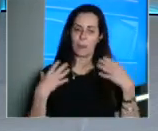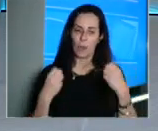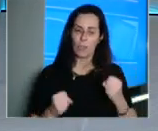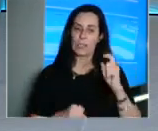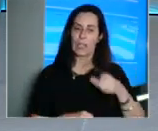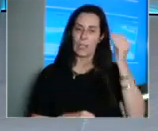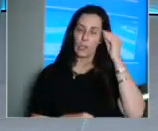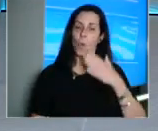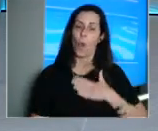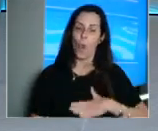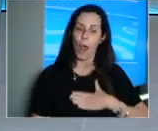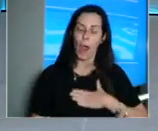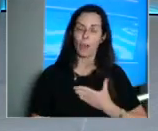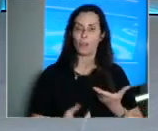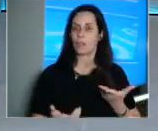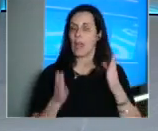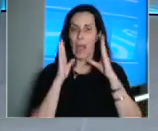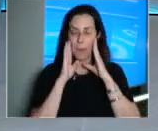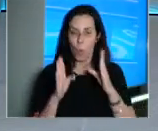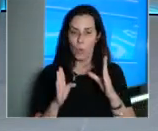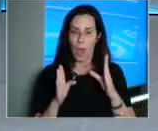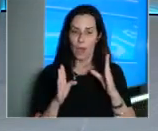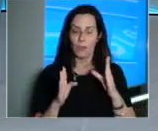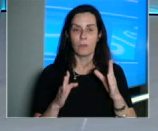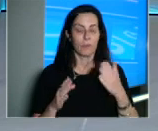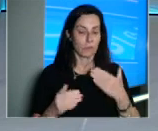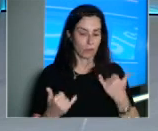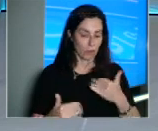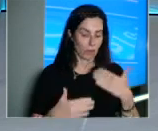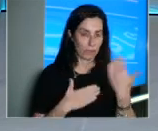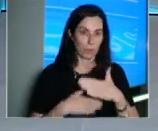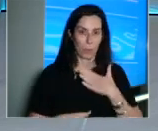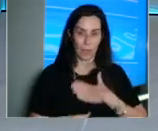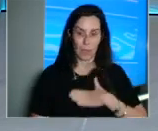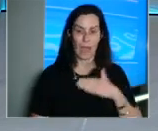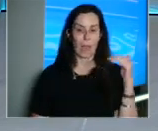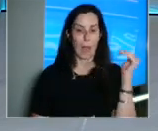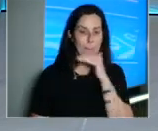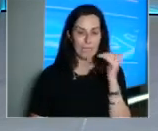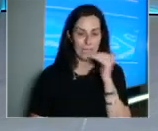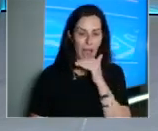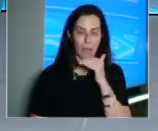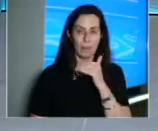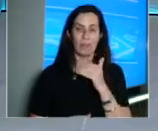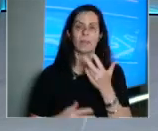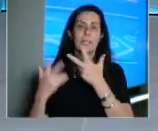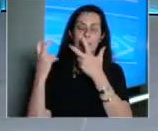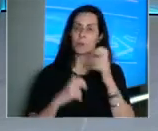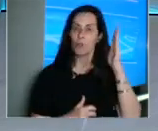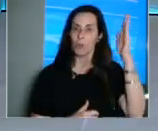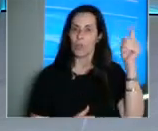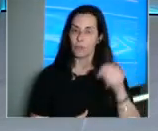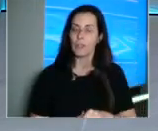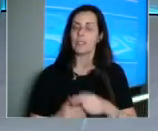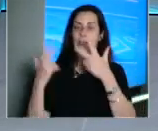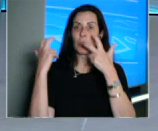צריך לזכור שהחג הזה הוא חג של אמונה, חג שציימנו זה עתה את חג הפסח, ציפינו שהמשיח יבוא,